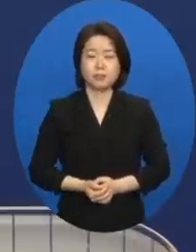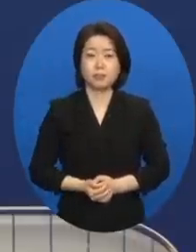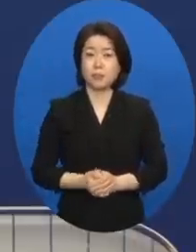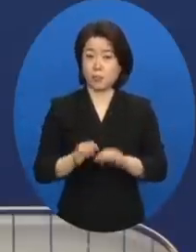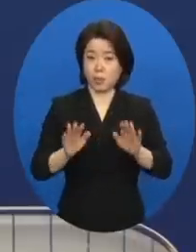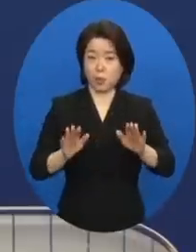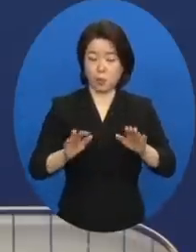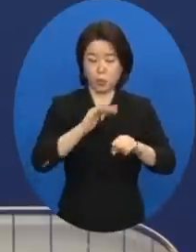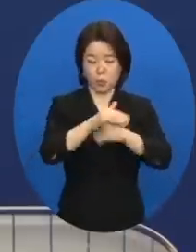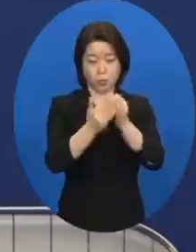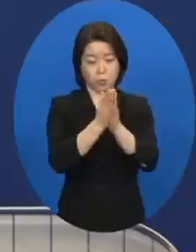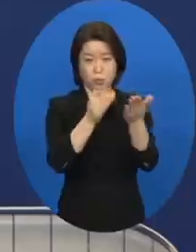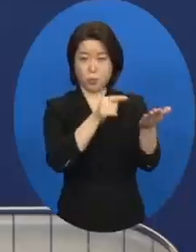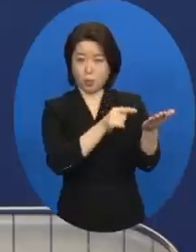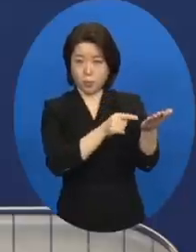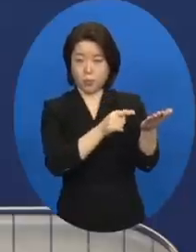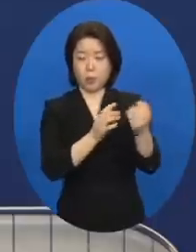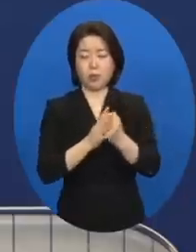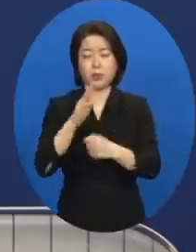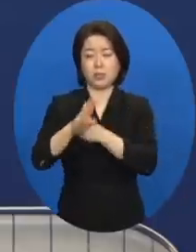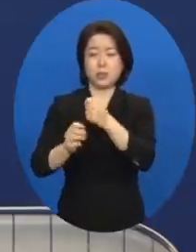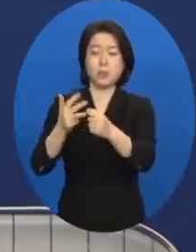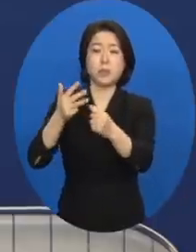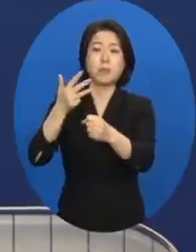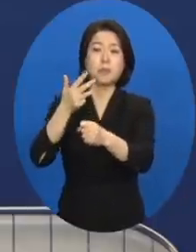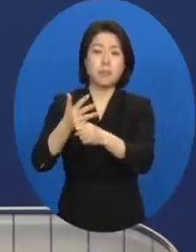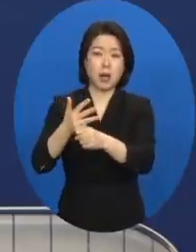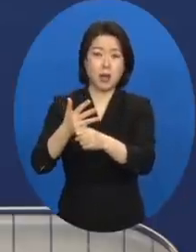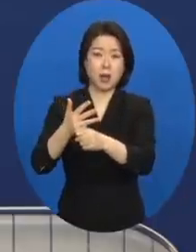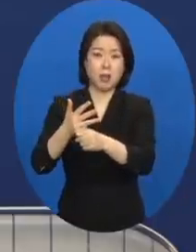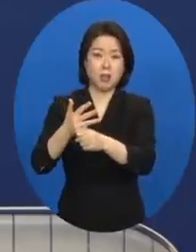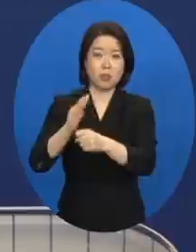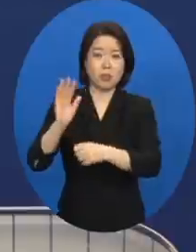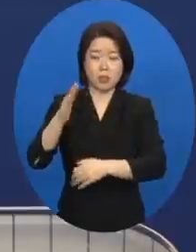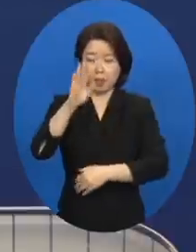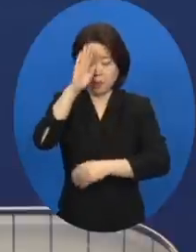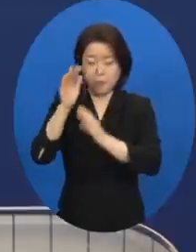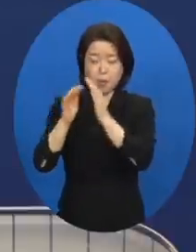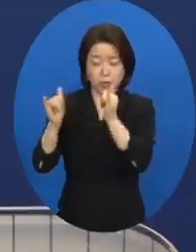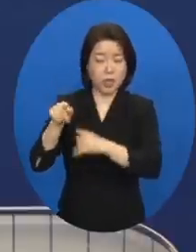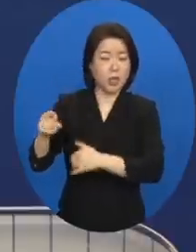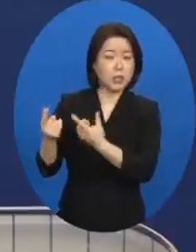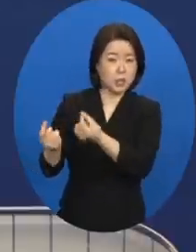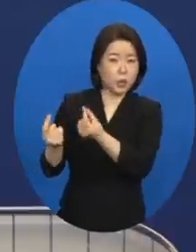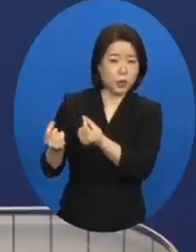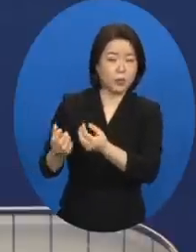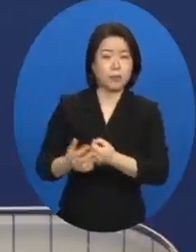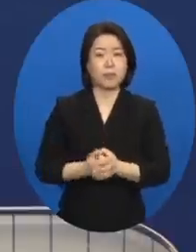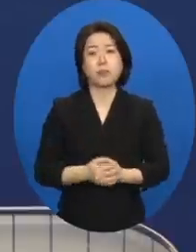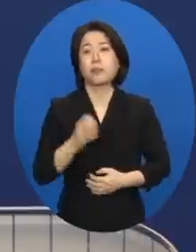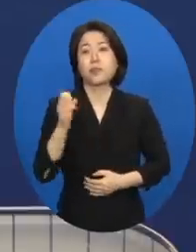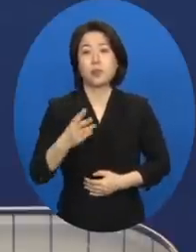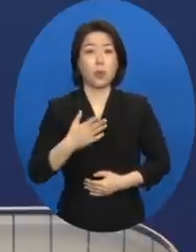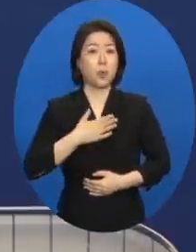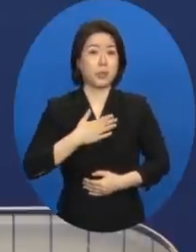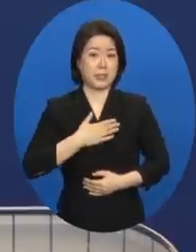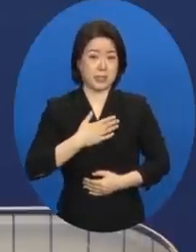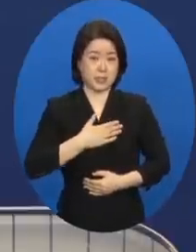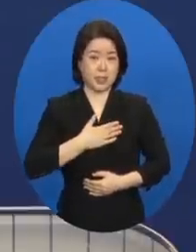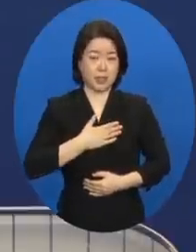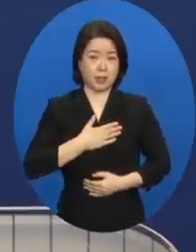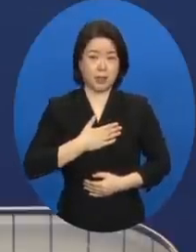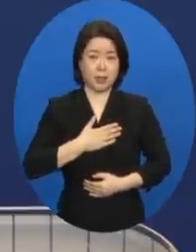오늘 본문에서 38년 된 병자가 그랬듯이 또